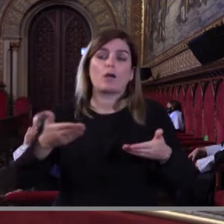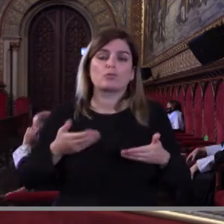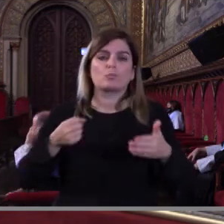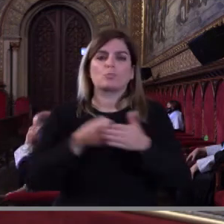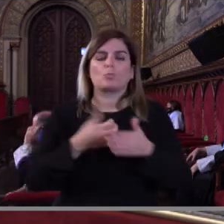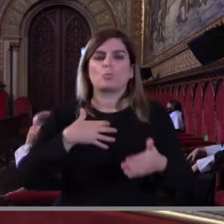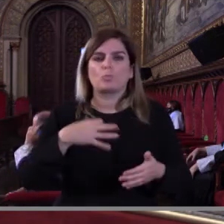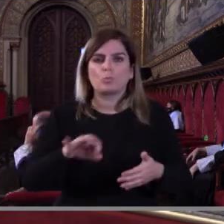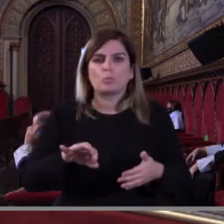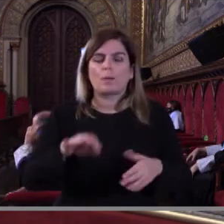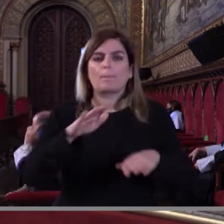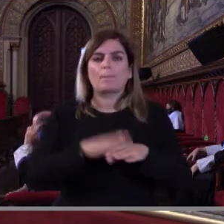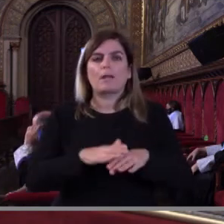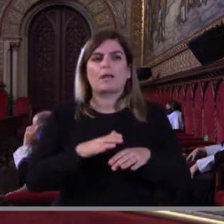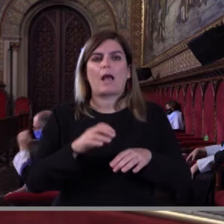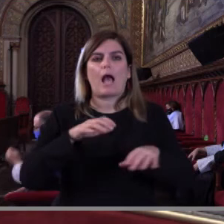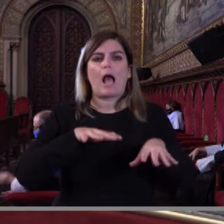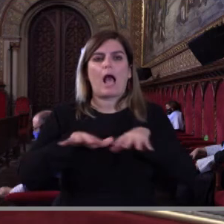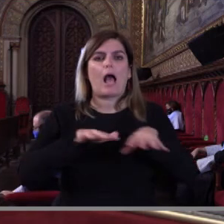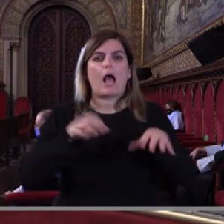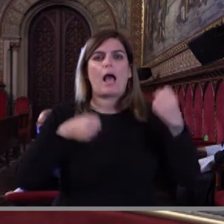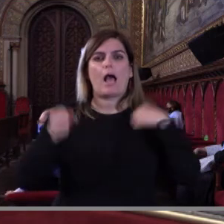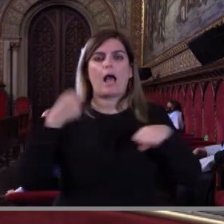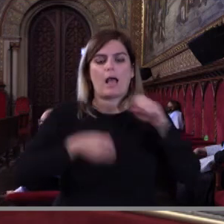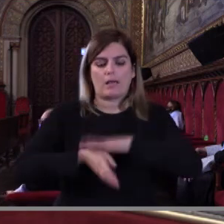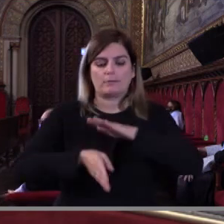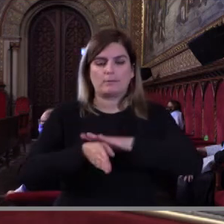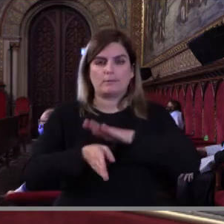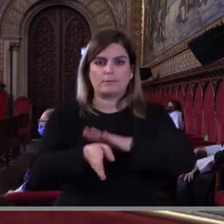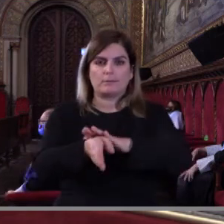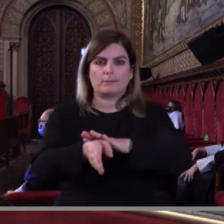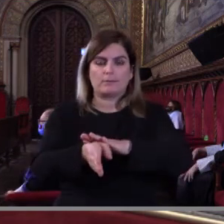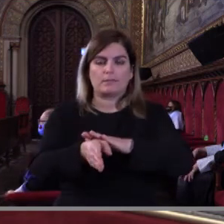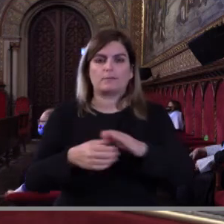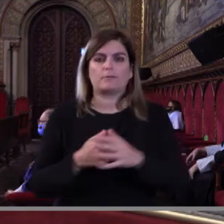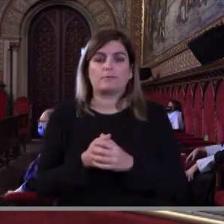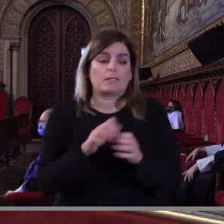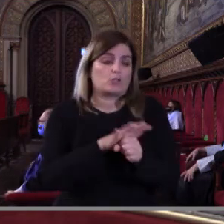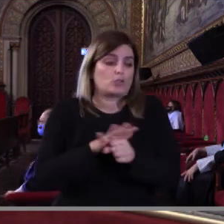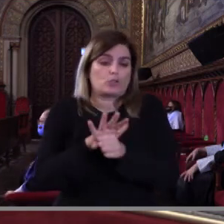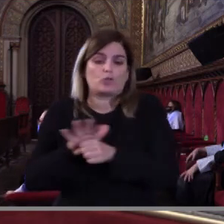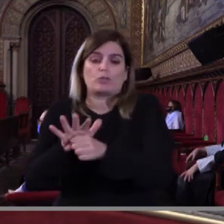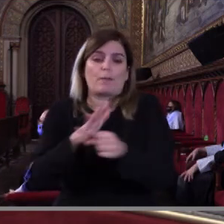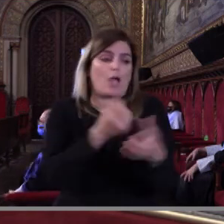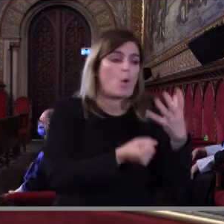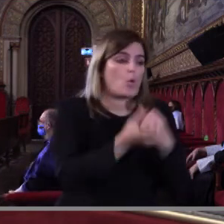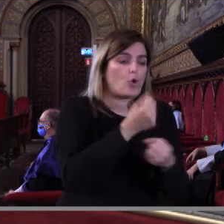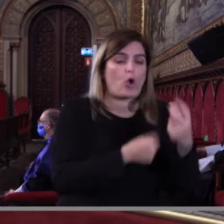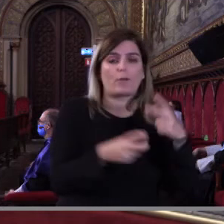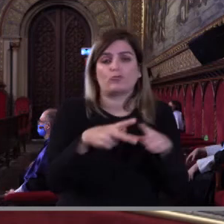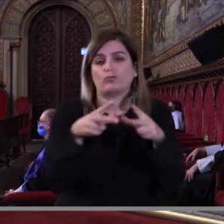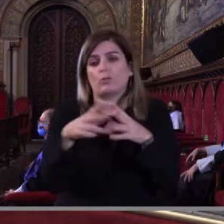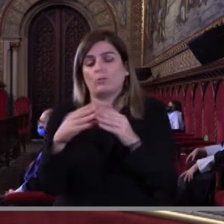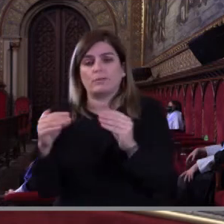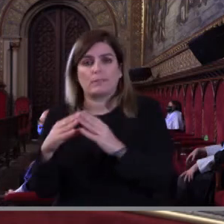faciliti continuar l'activitat que tenim en tots els àmbits, econòmica i també